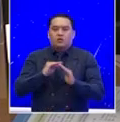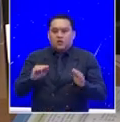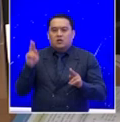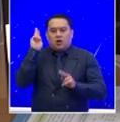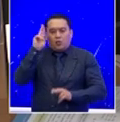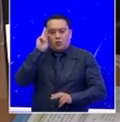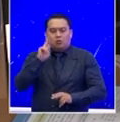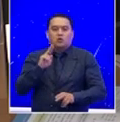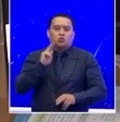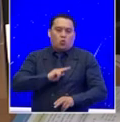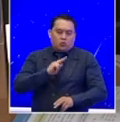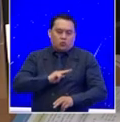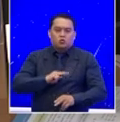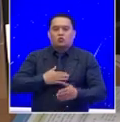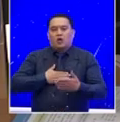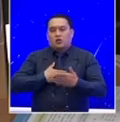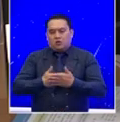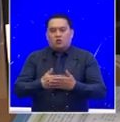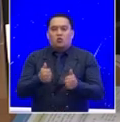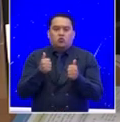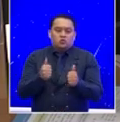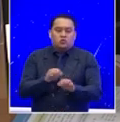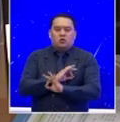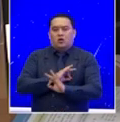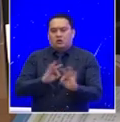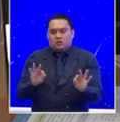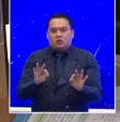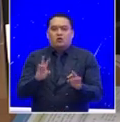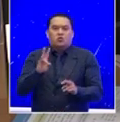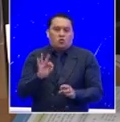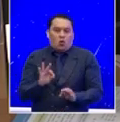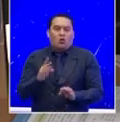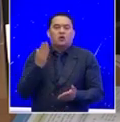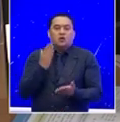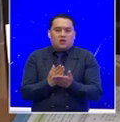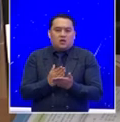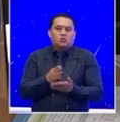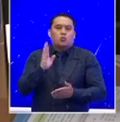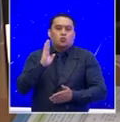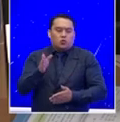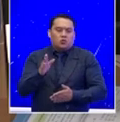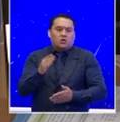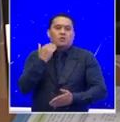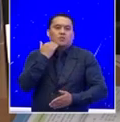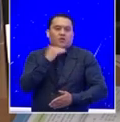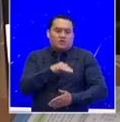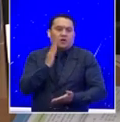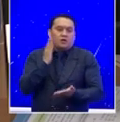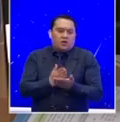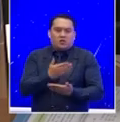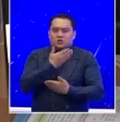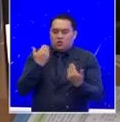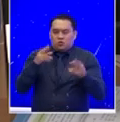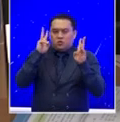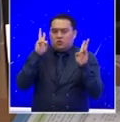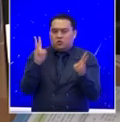работают. Им этот формат интересен, но насколько это будет продуктивно и